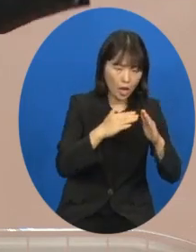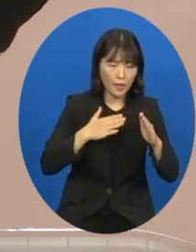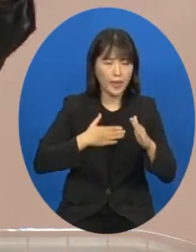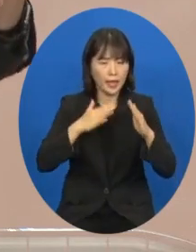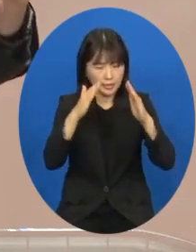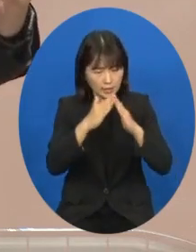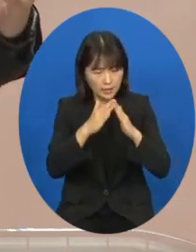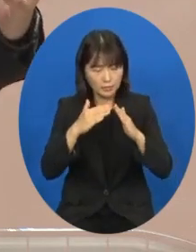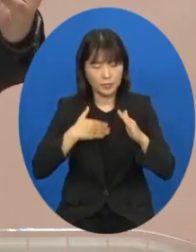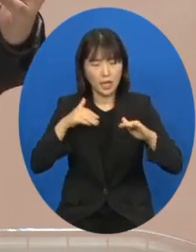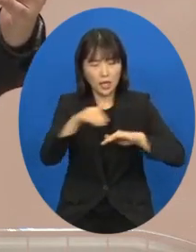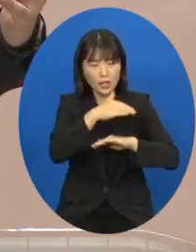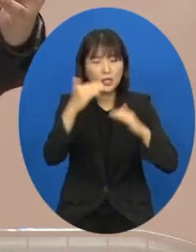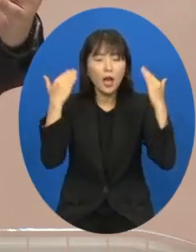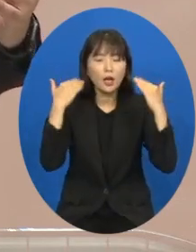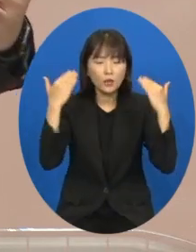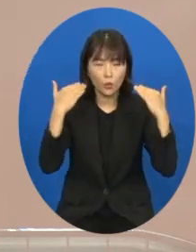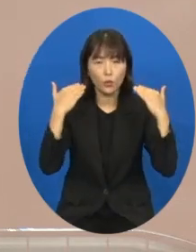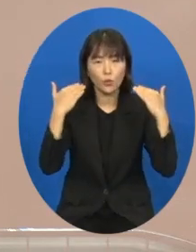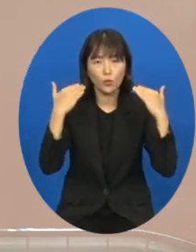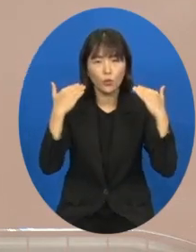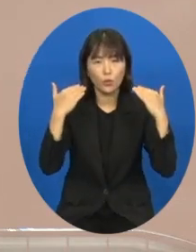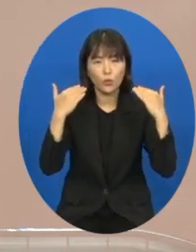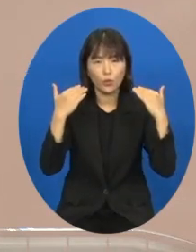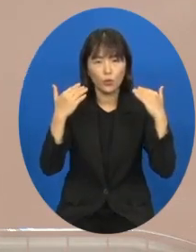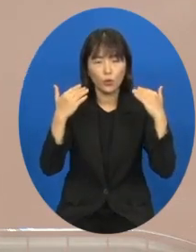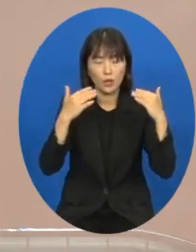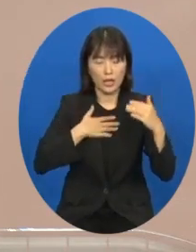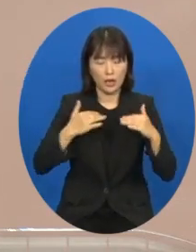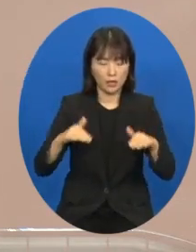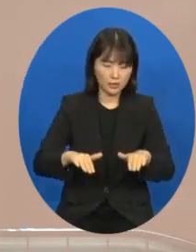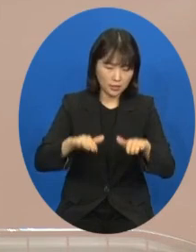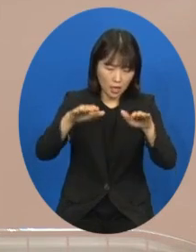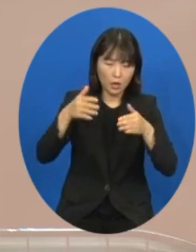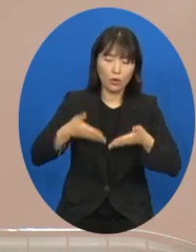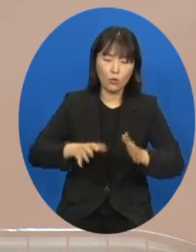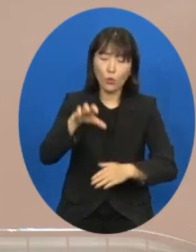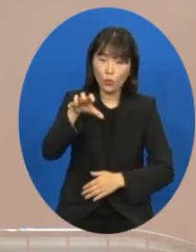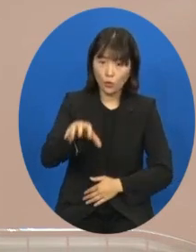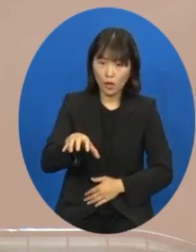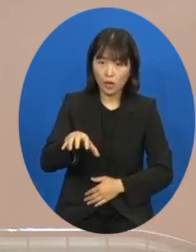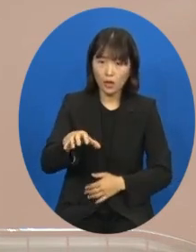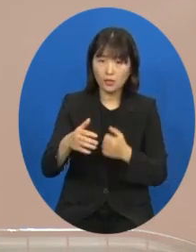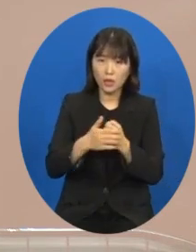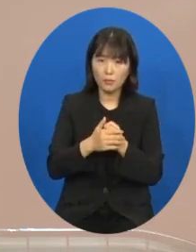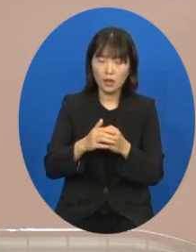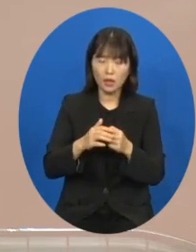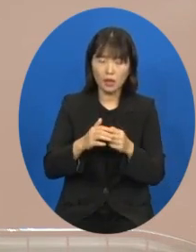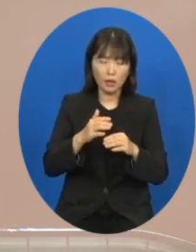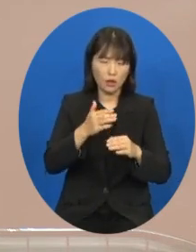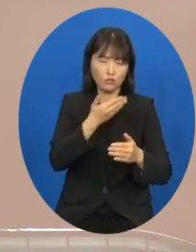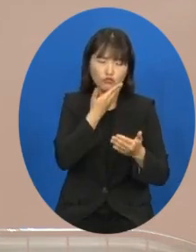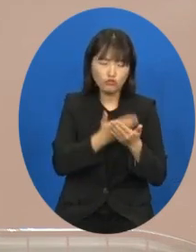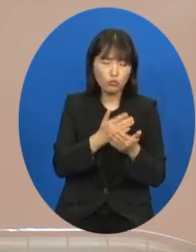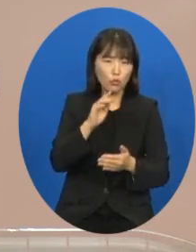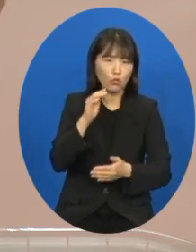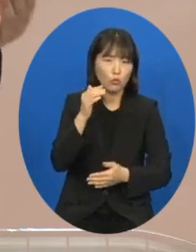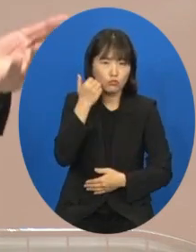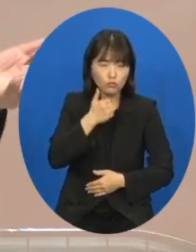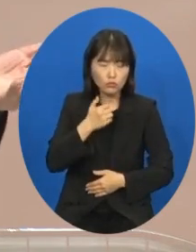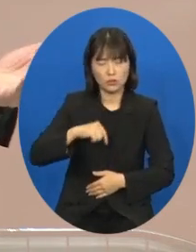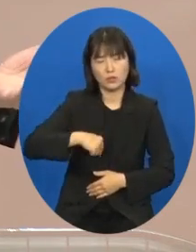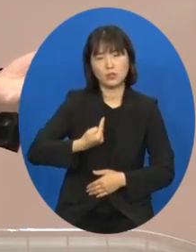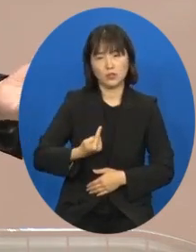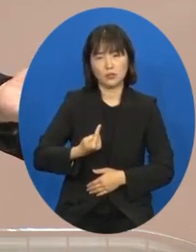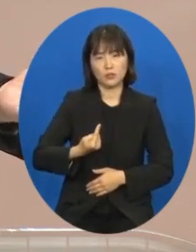내가 다니는 학교니까, 내가 자란 고향이니까 다 자기예요. 오늘도